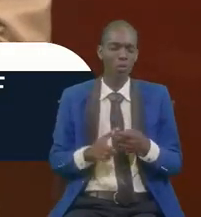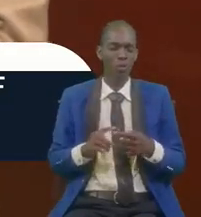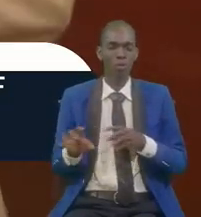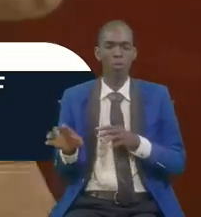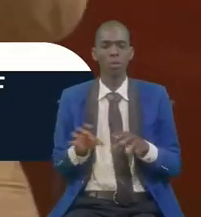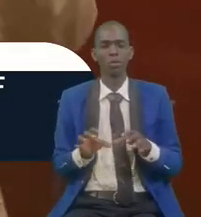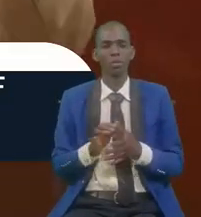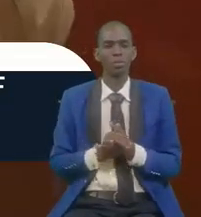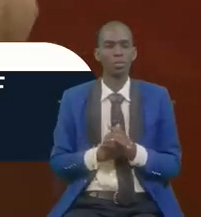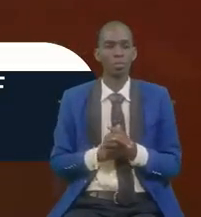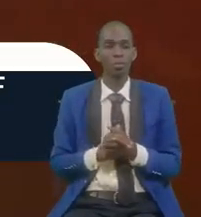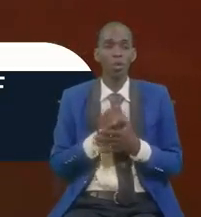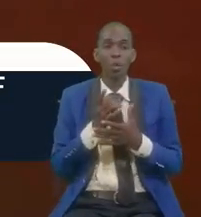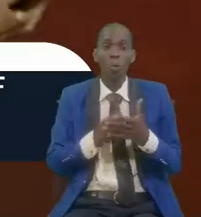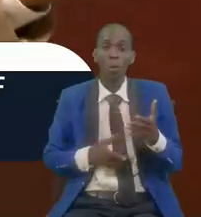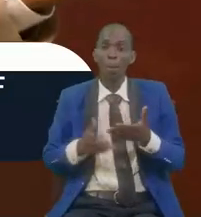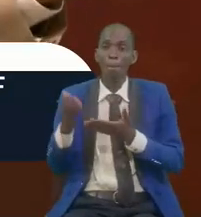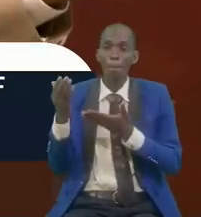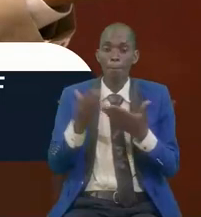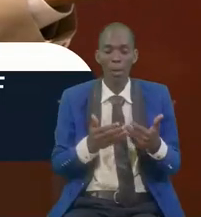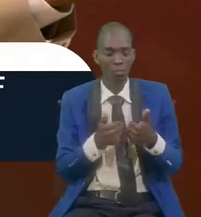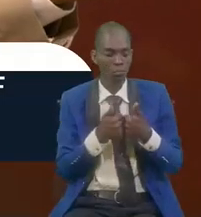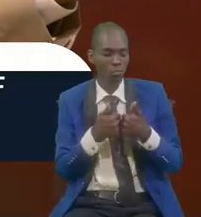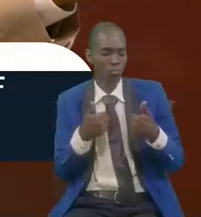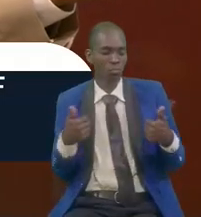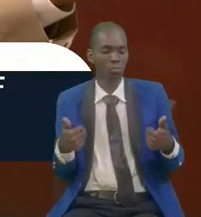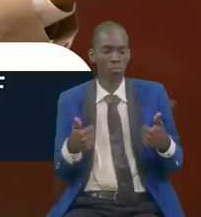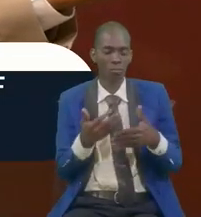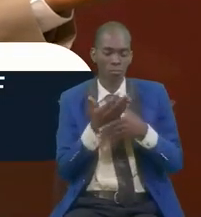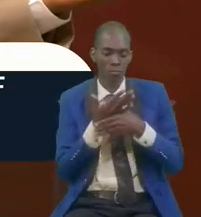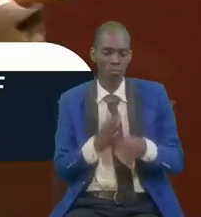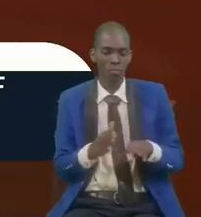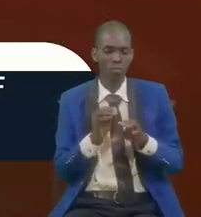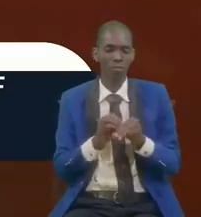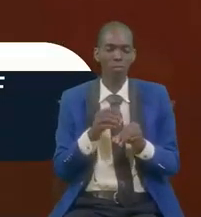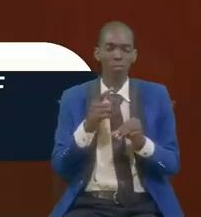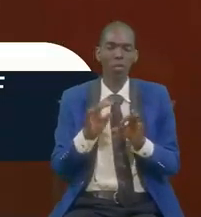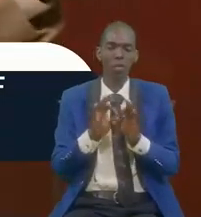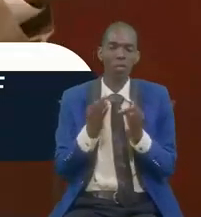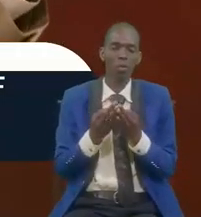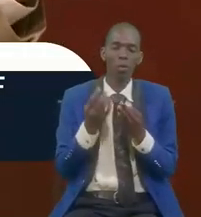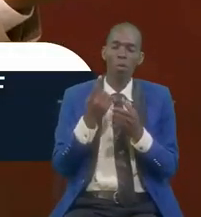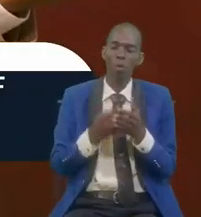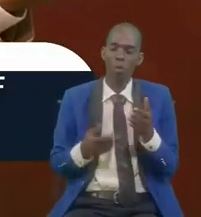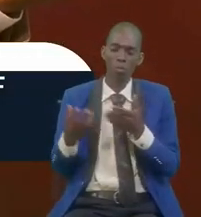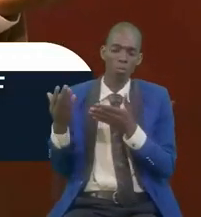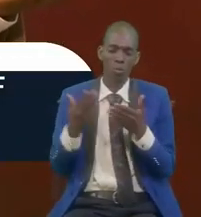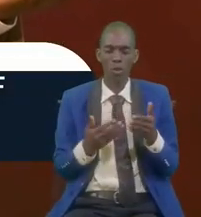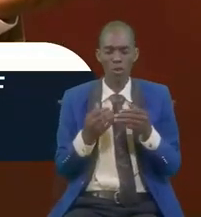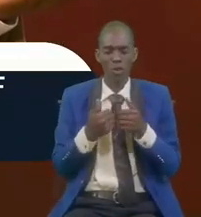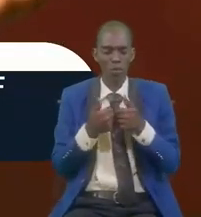être prompt à écouter, lent à parler, lent à se mettre en colère. Qu'est-ce qui amène la division dans l'Église,